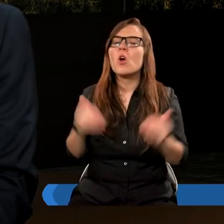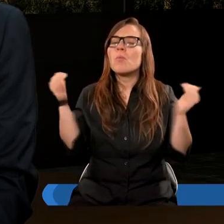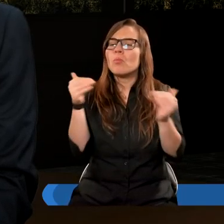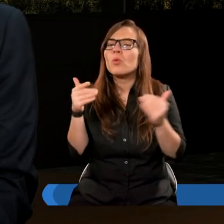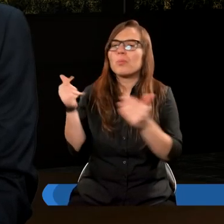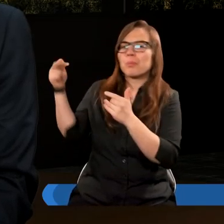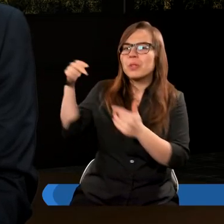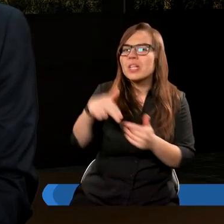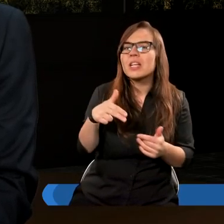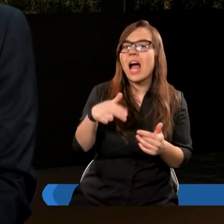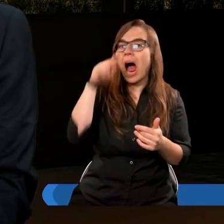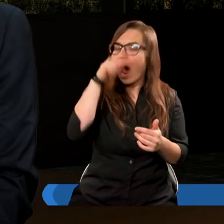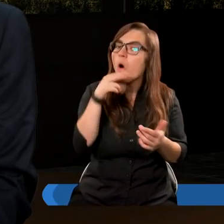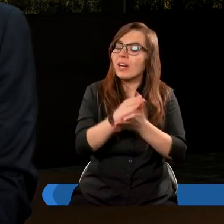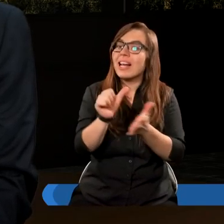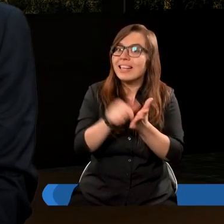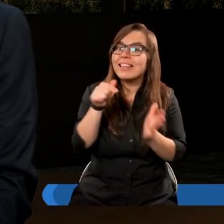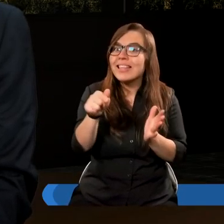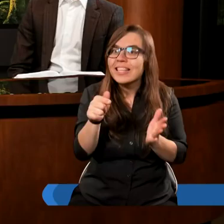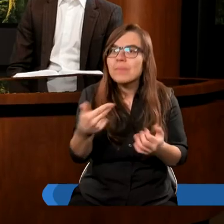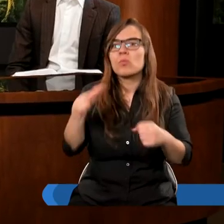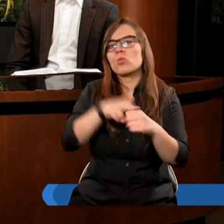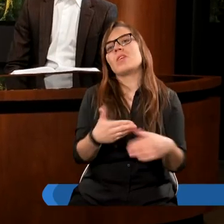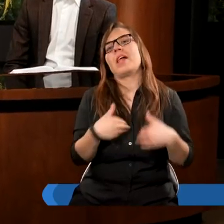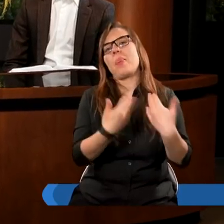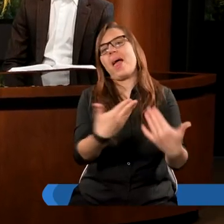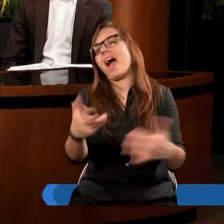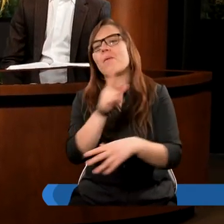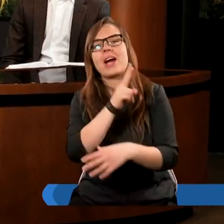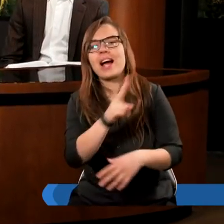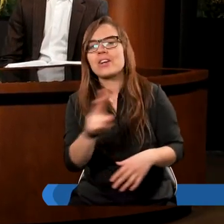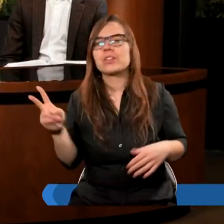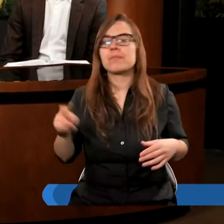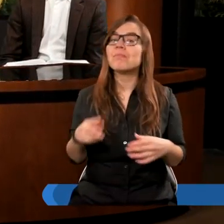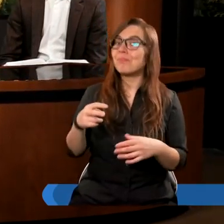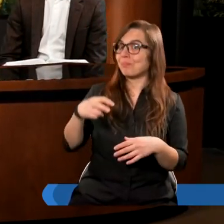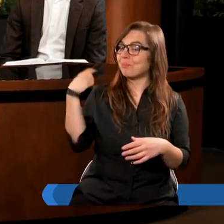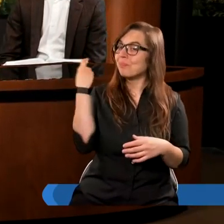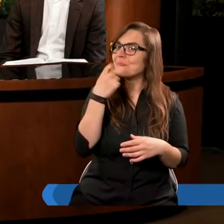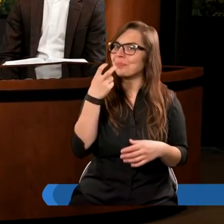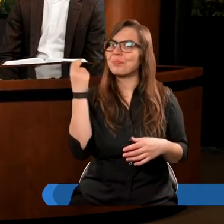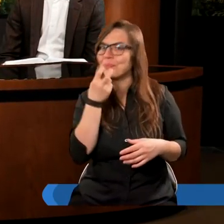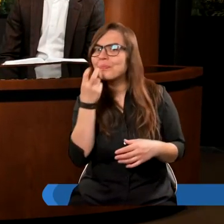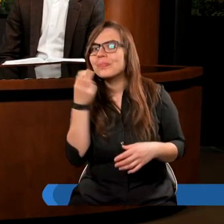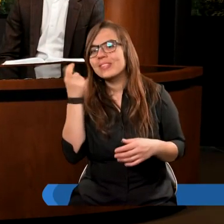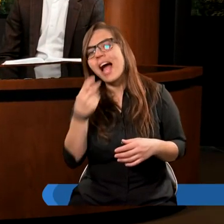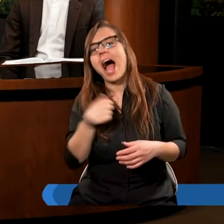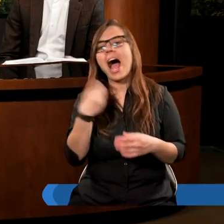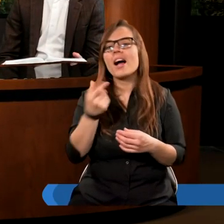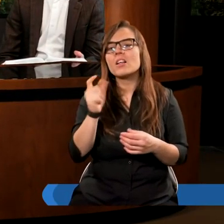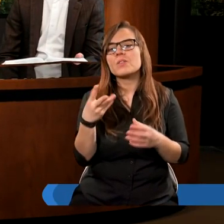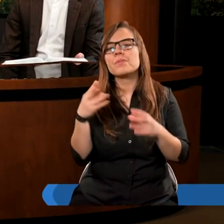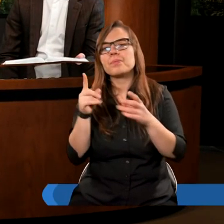przejść, to Ojciec jest tym, który Go daje. Ciekawe, ciekawe myśli. Ja bym tutaj wymienił, zastanawiając się nad tym